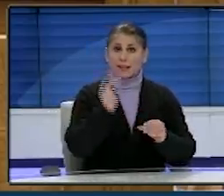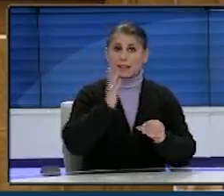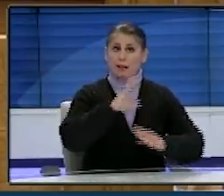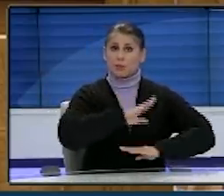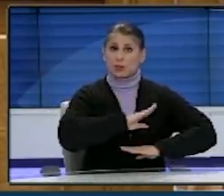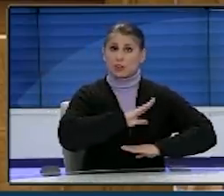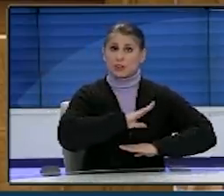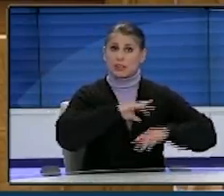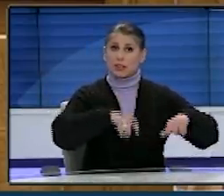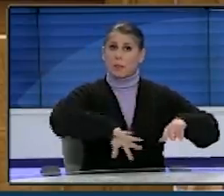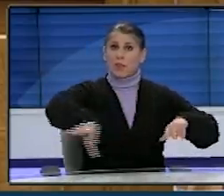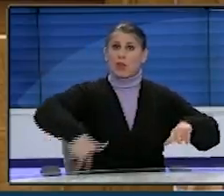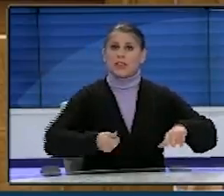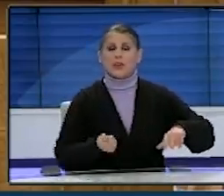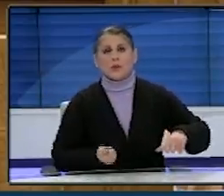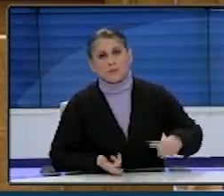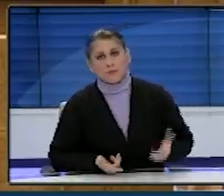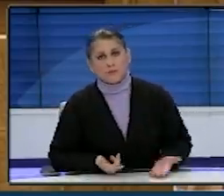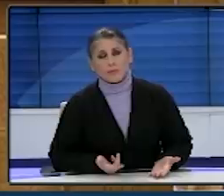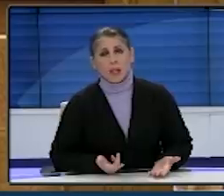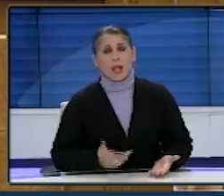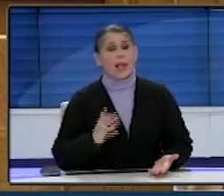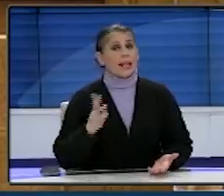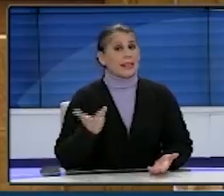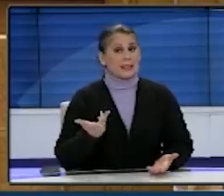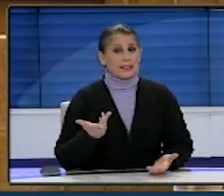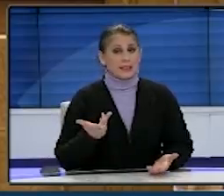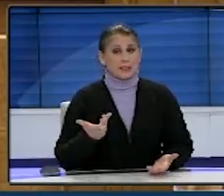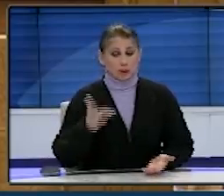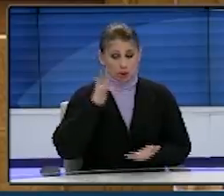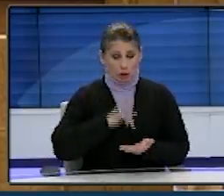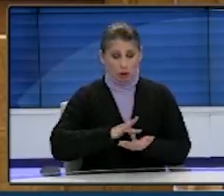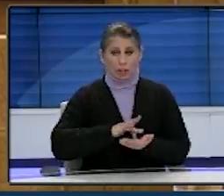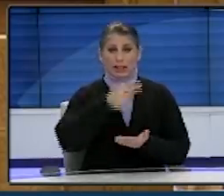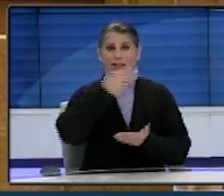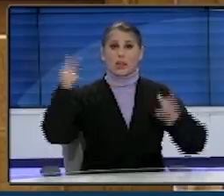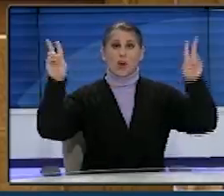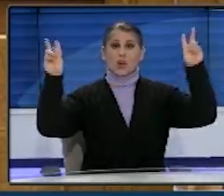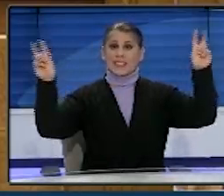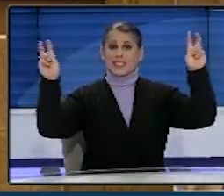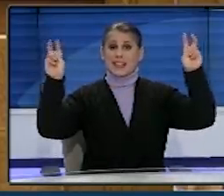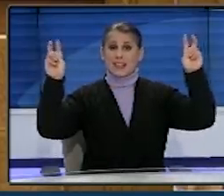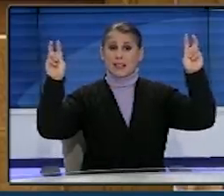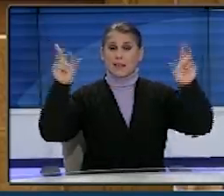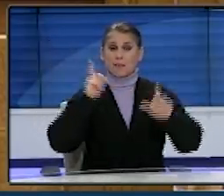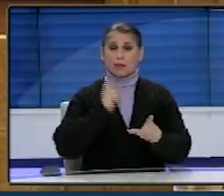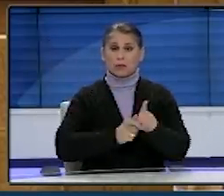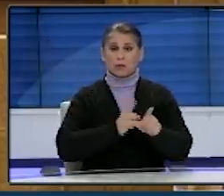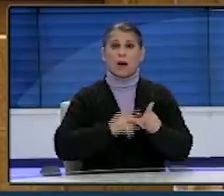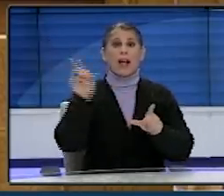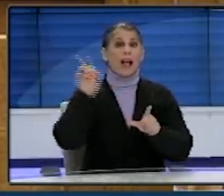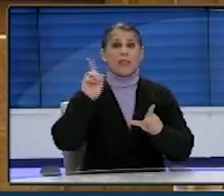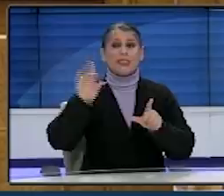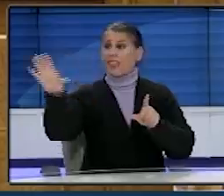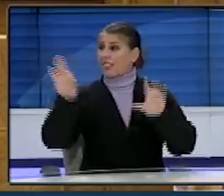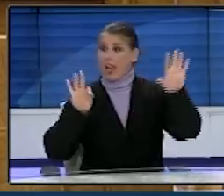κάποιο στρατόπεδο ληστών. Γιατί το κεντρικό σύνθημα του ΚΚΕ είναι «Δεν